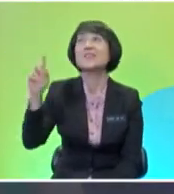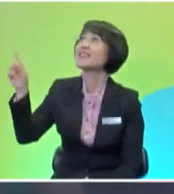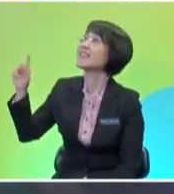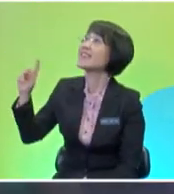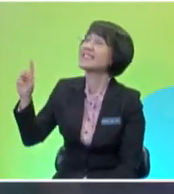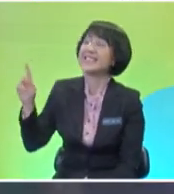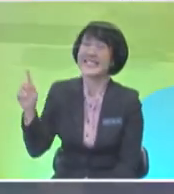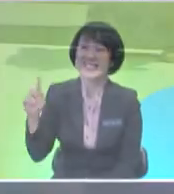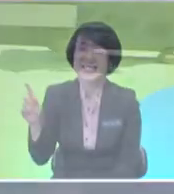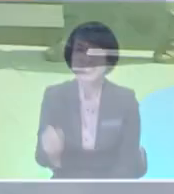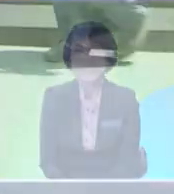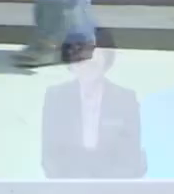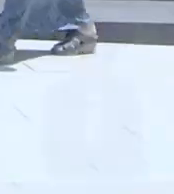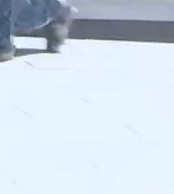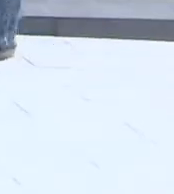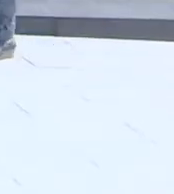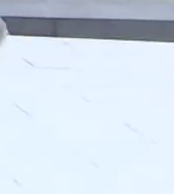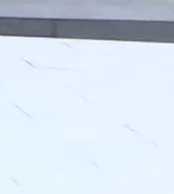Matahari. Mana dia?